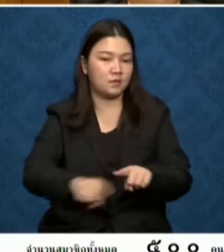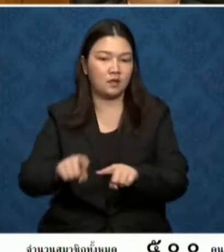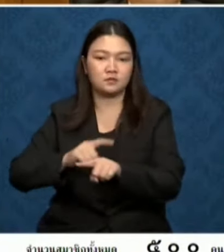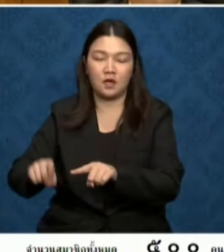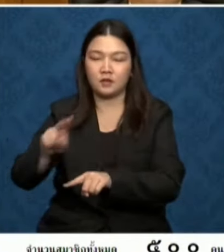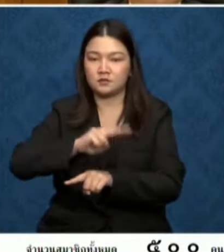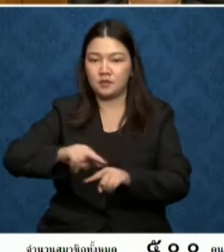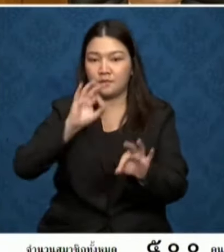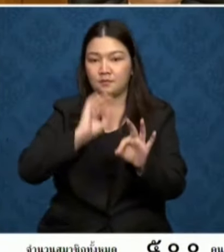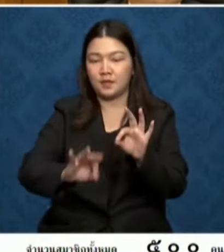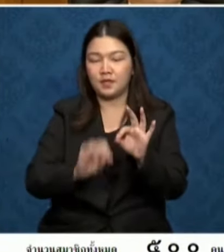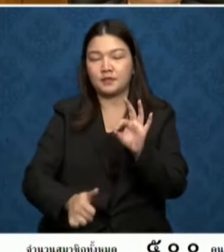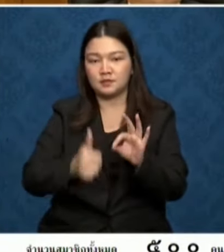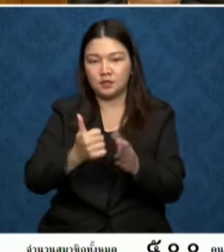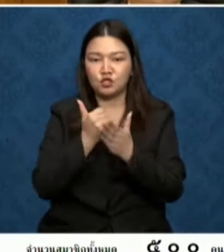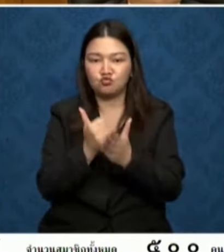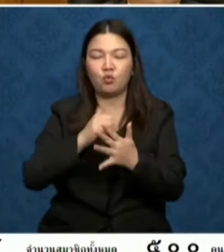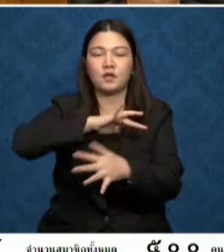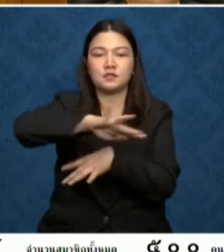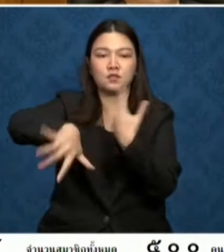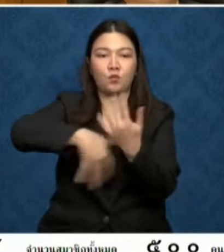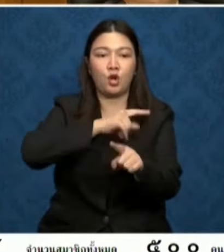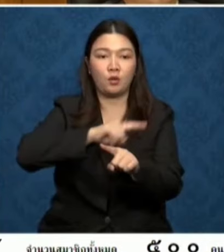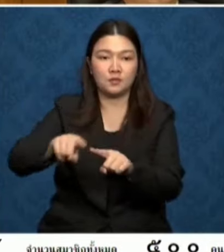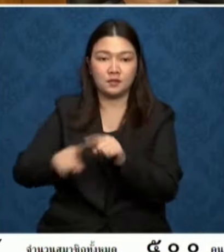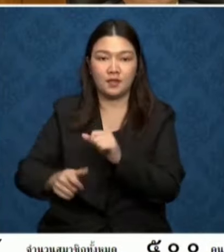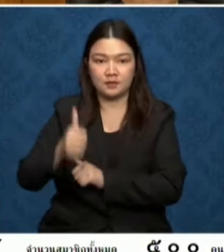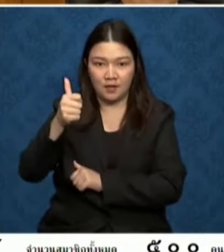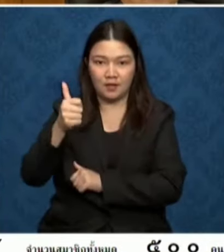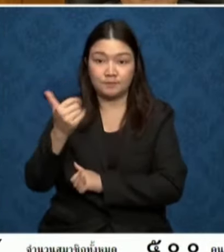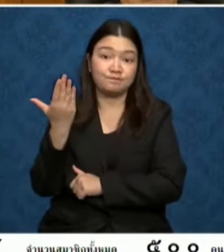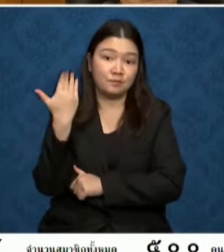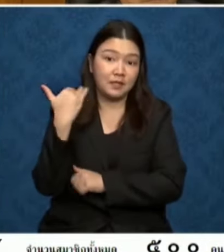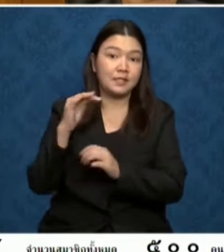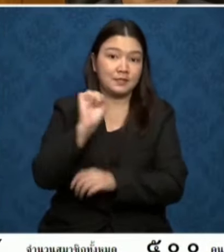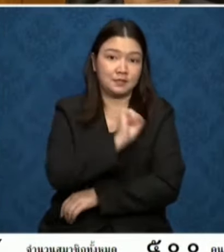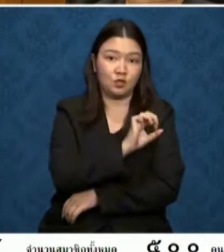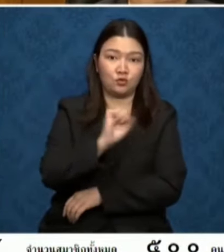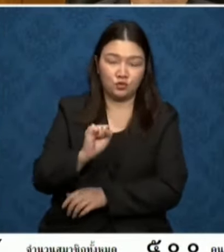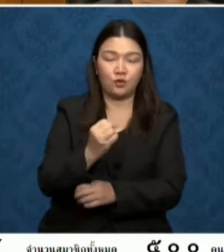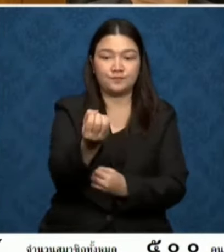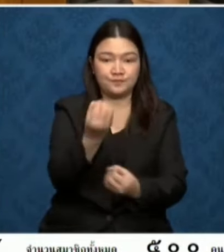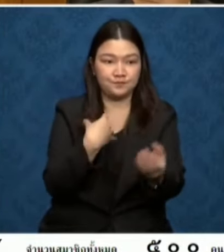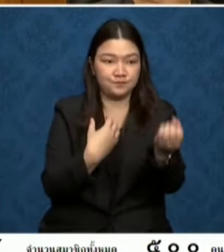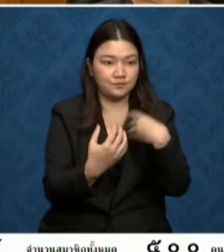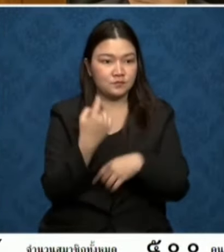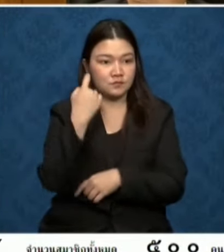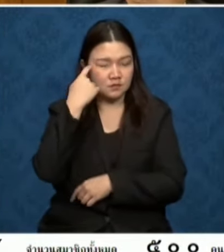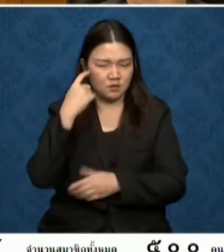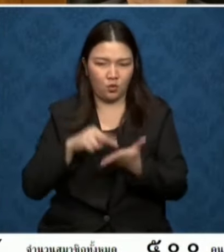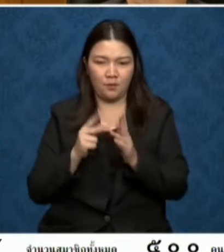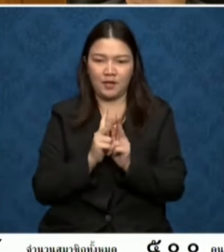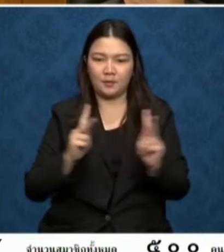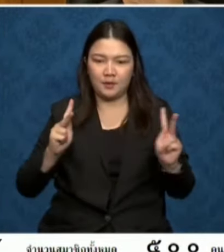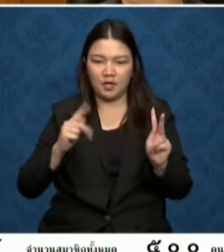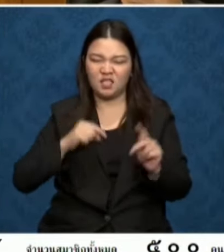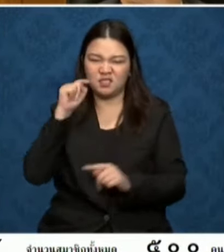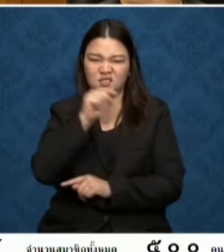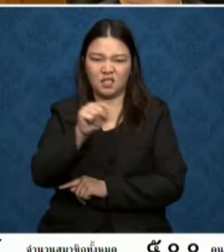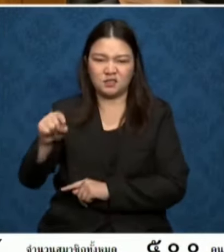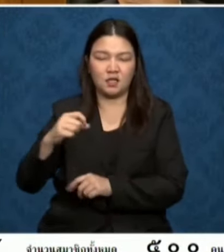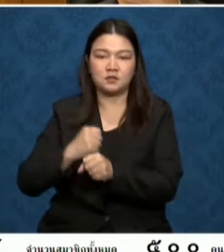มเพราะฉะนั้นหลายส่วนที่ท่านได้ตั้งข้อสังเกตเนี่ยถึงแม้มันจะไม่ใช่อำนาจของกรรมธิการก็แล้